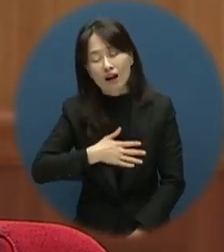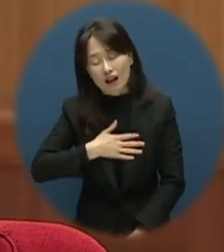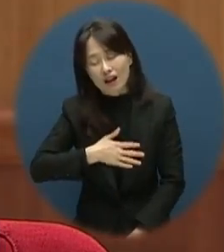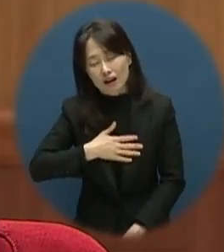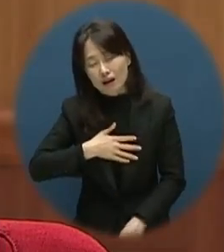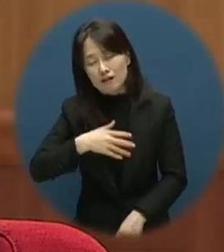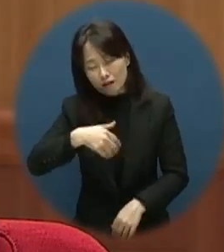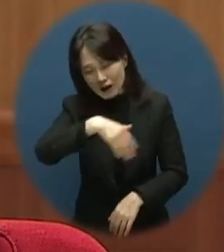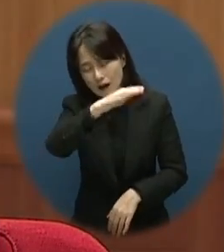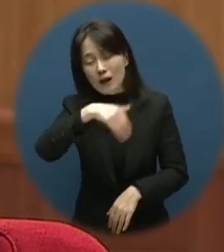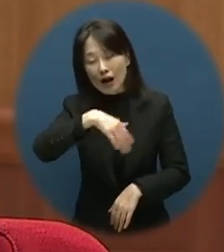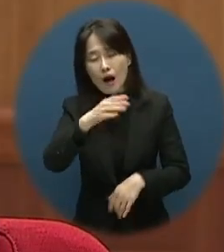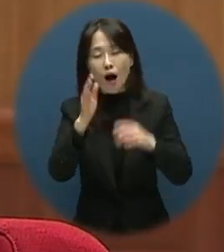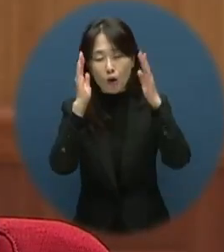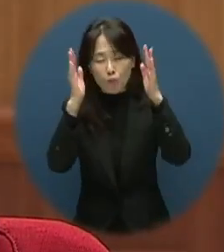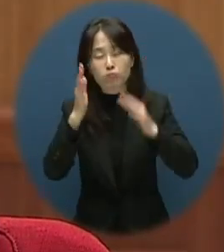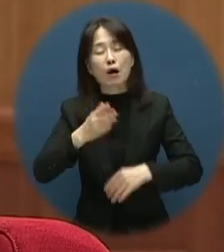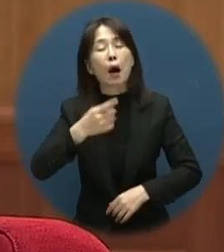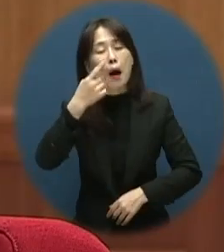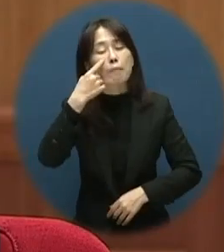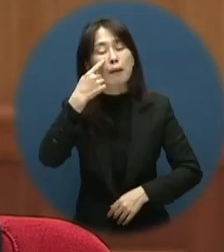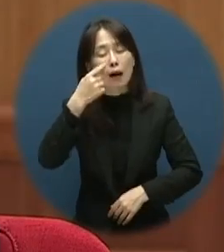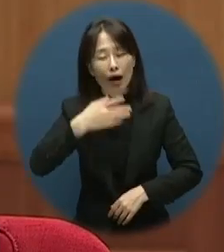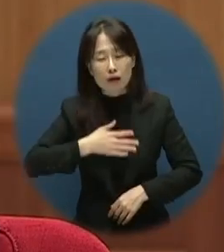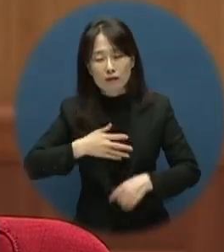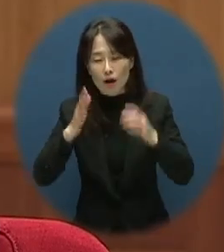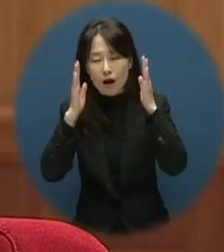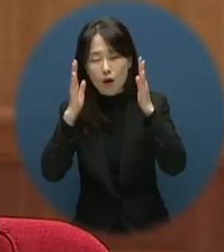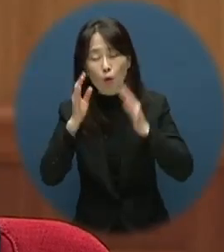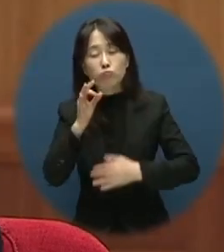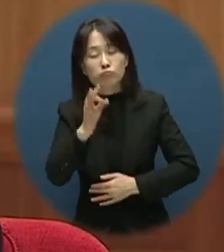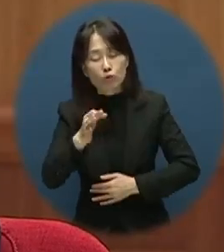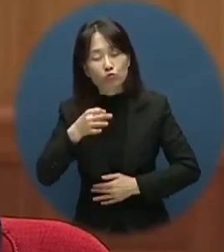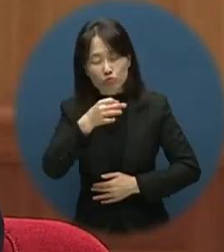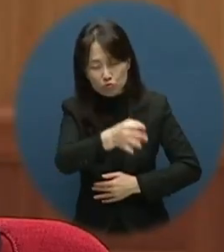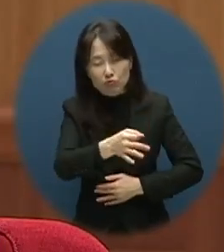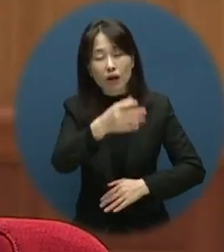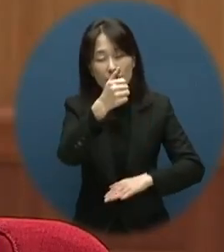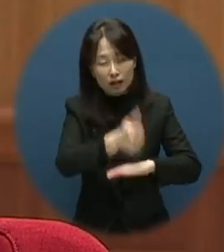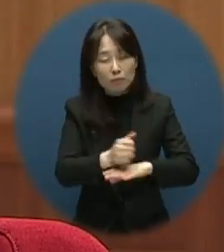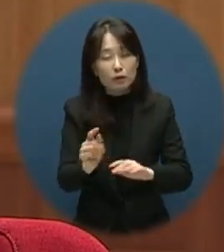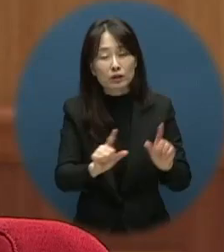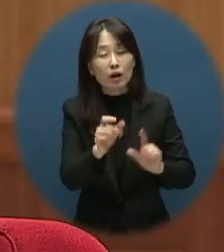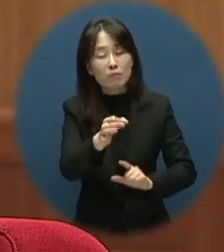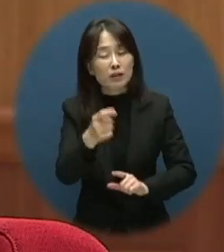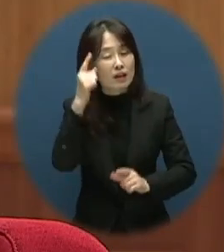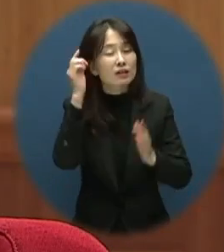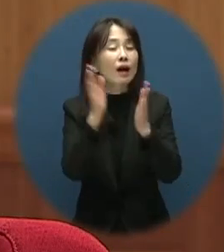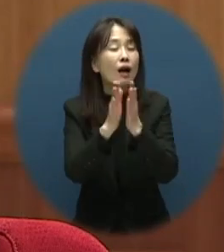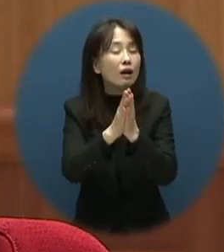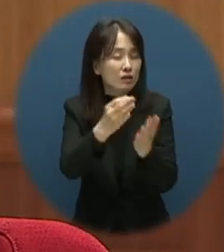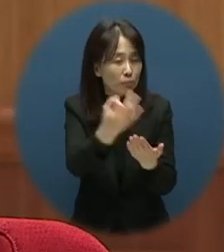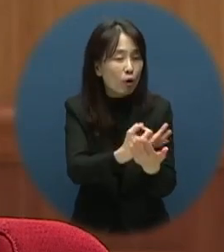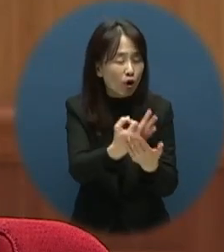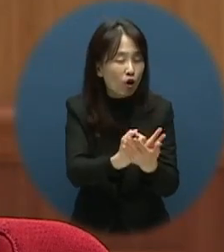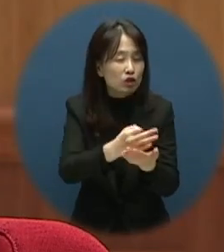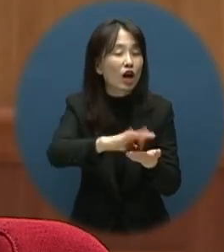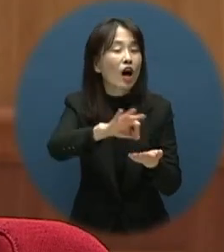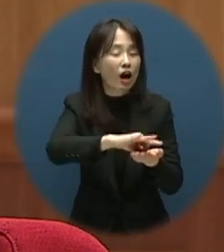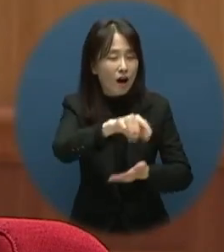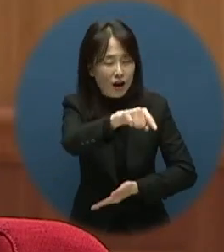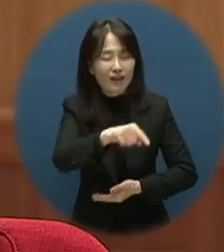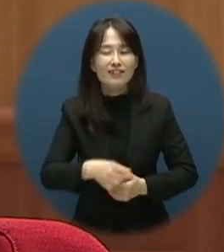가봐. 뭐 학비는 내가 대줄게. 나머지는 알아서 해 하고. 생활비는 네가 벌어서. 네가 알아서 해